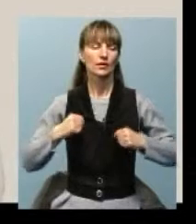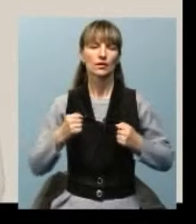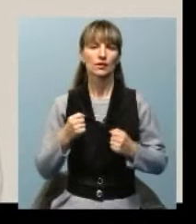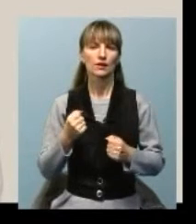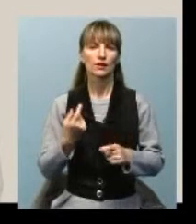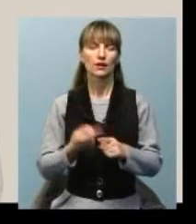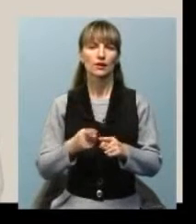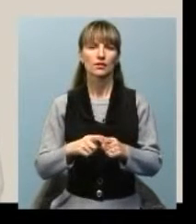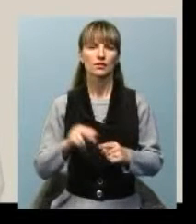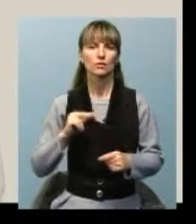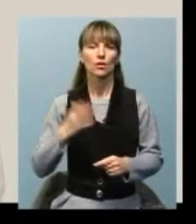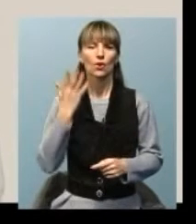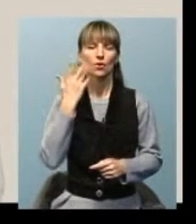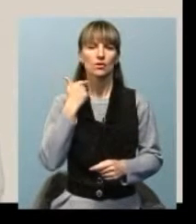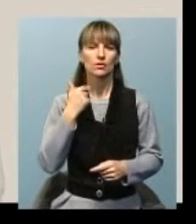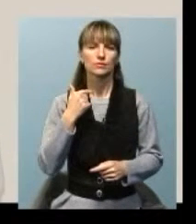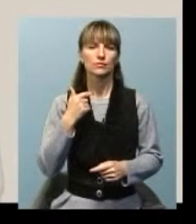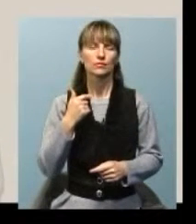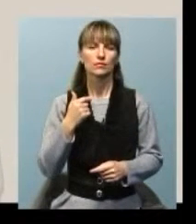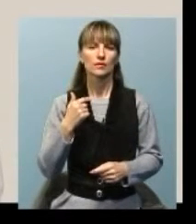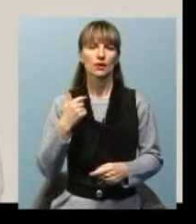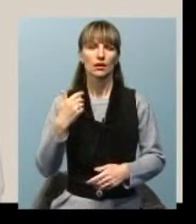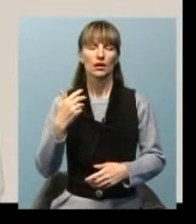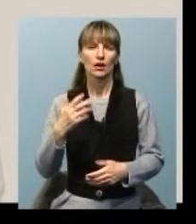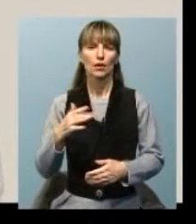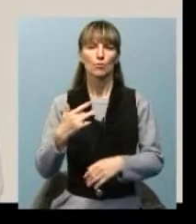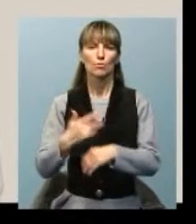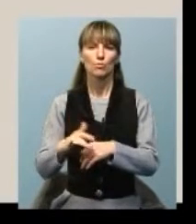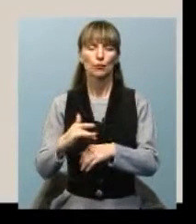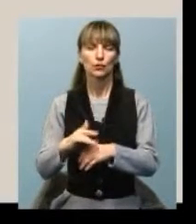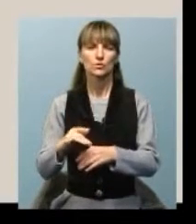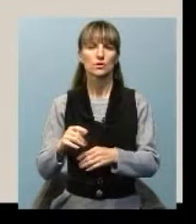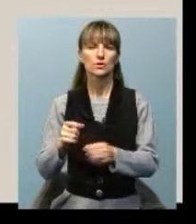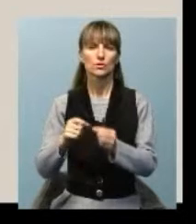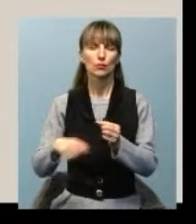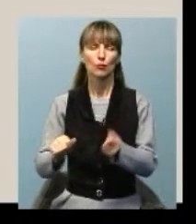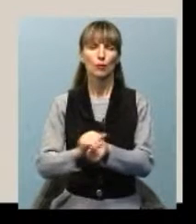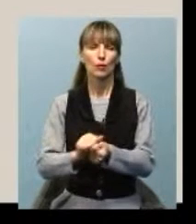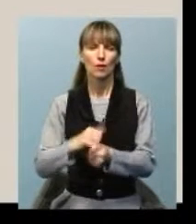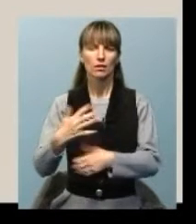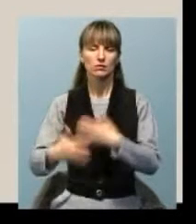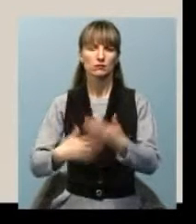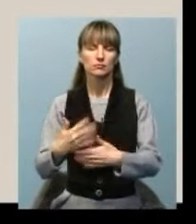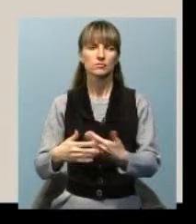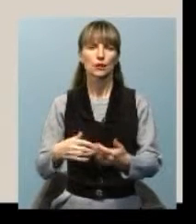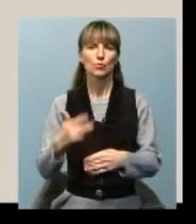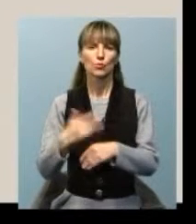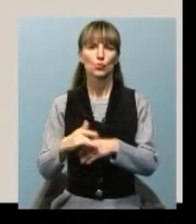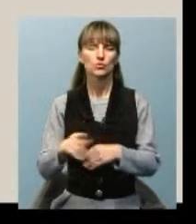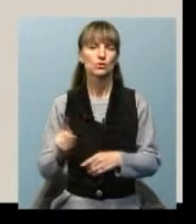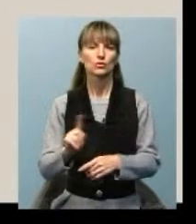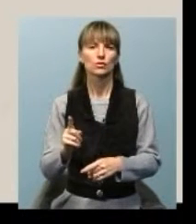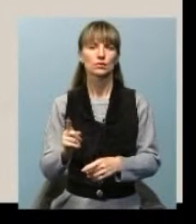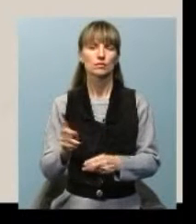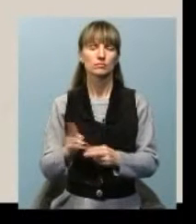Переработка – это когда перерабатывают бумаги, бутылки, мусор или еще